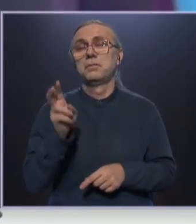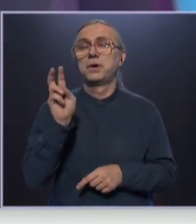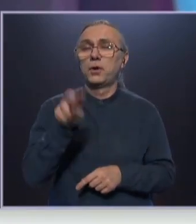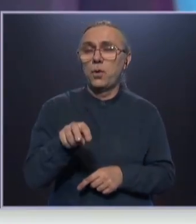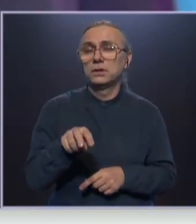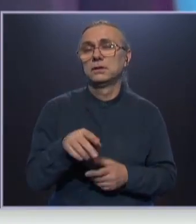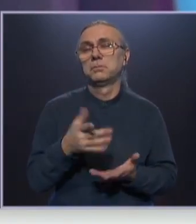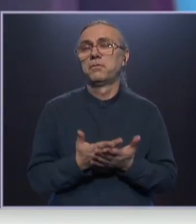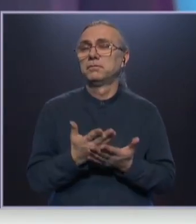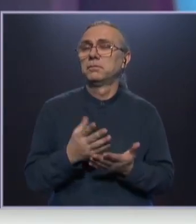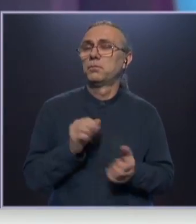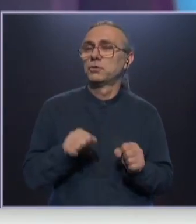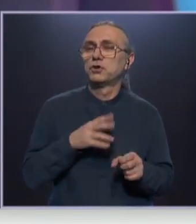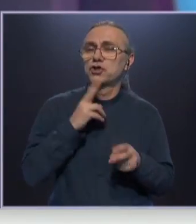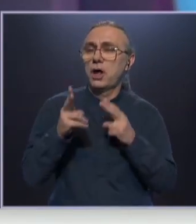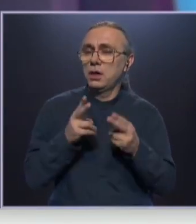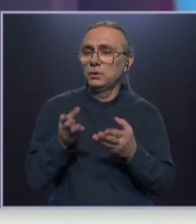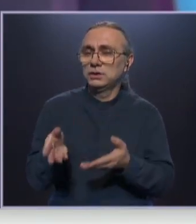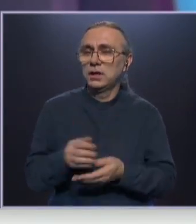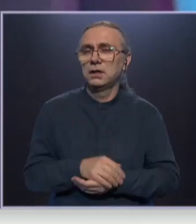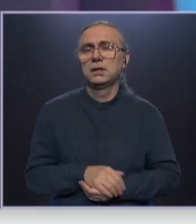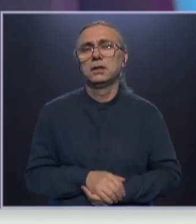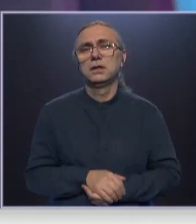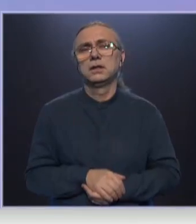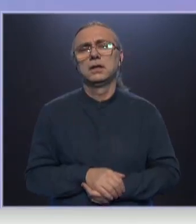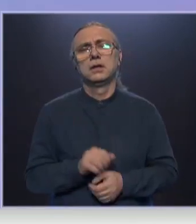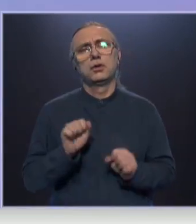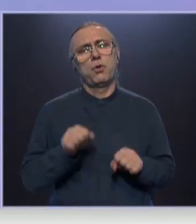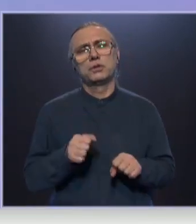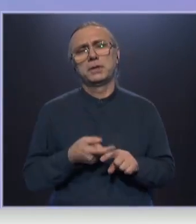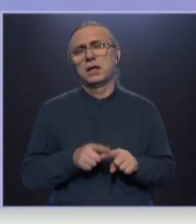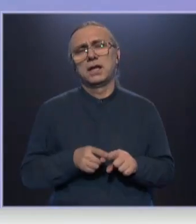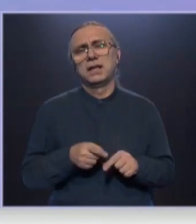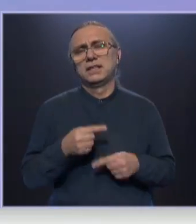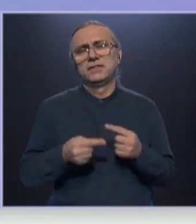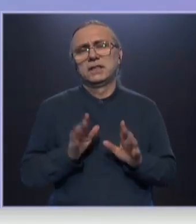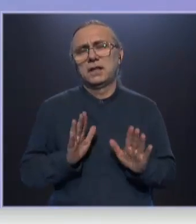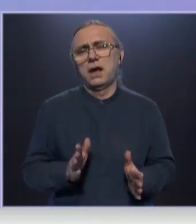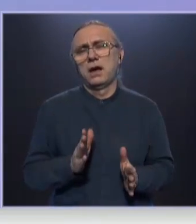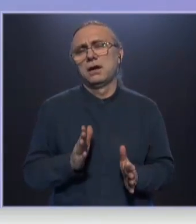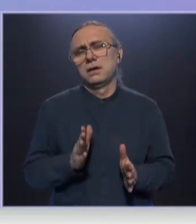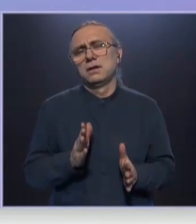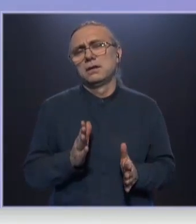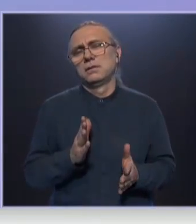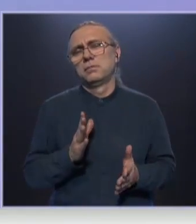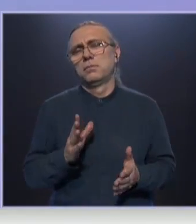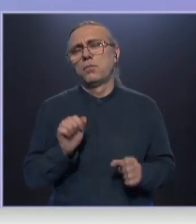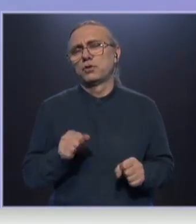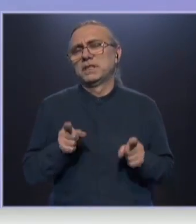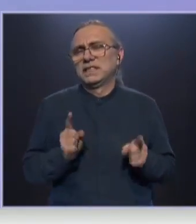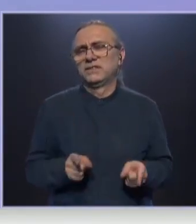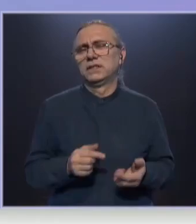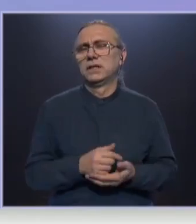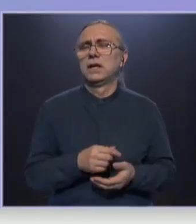в жилетку. Но это не всегда может быть действительностью. То есть иногда хочется